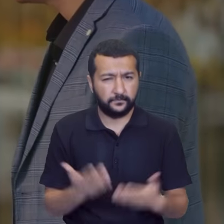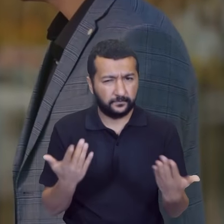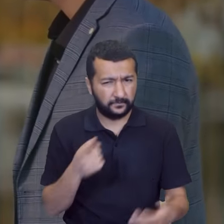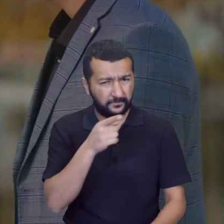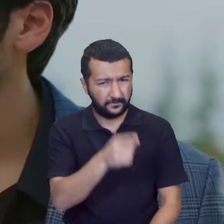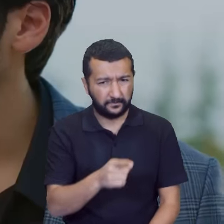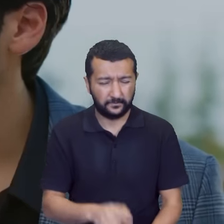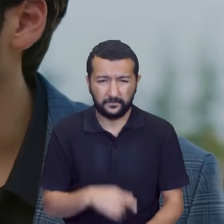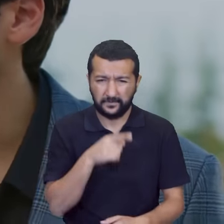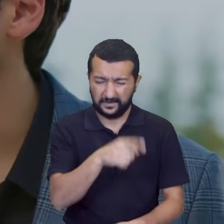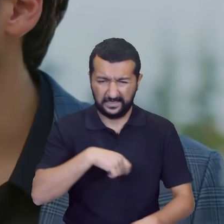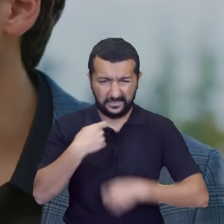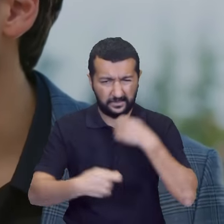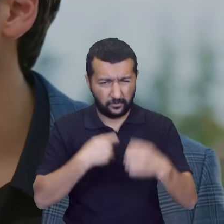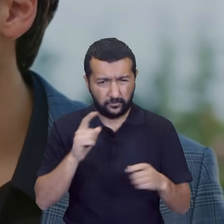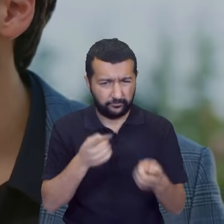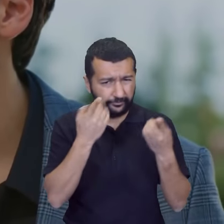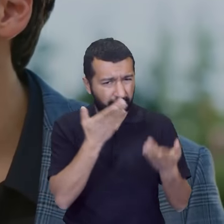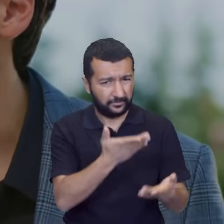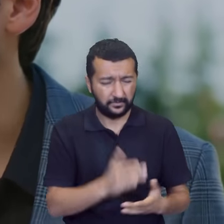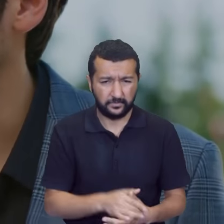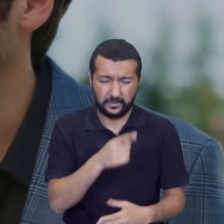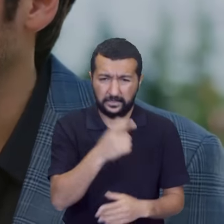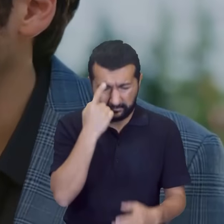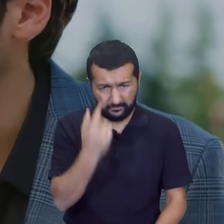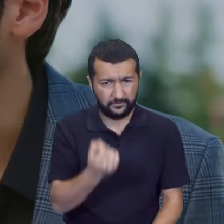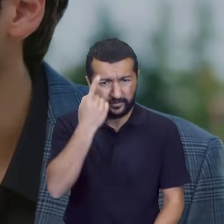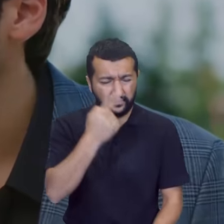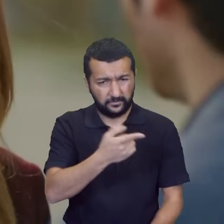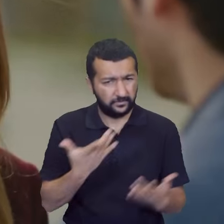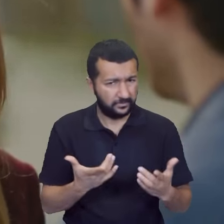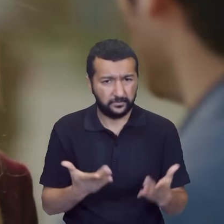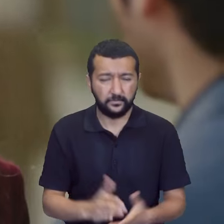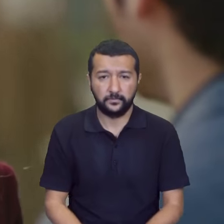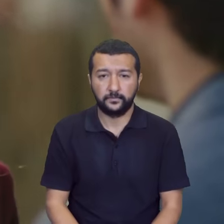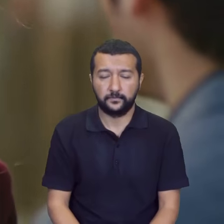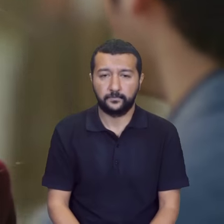Dur. Ne saçmalıyorsun sen? Nereden çıktı şimdi bu?